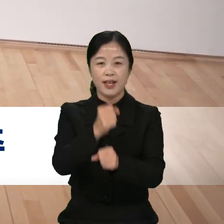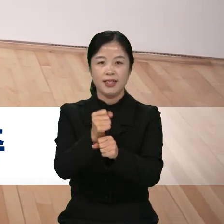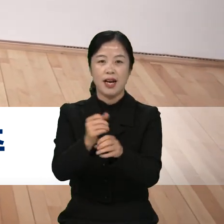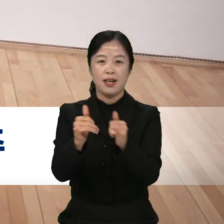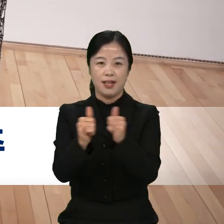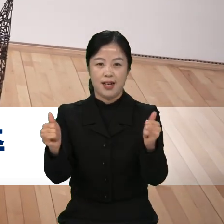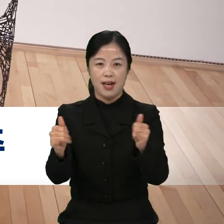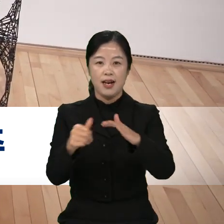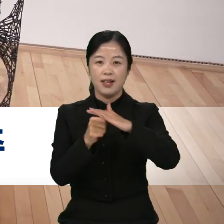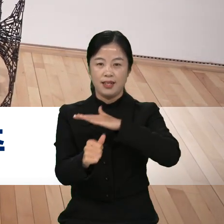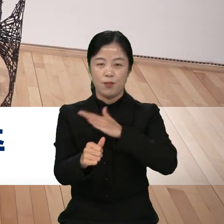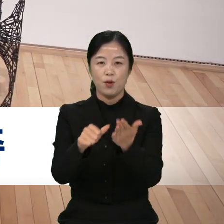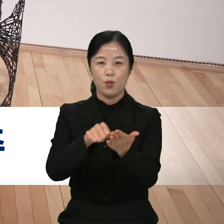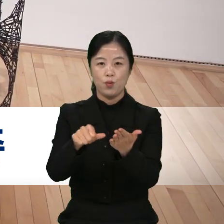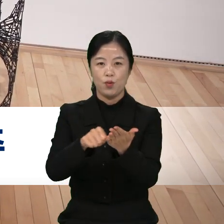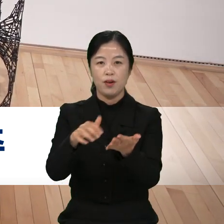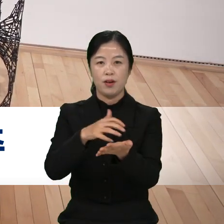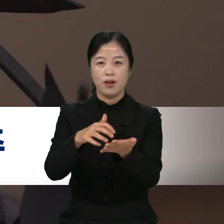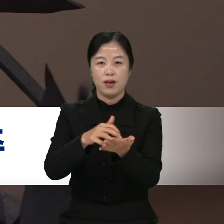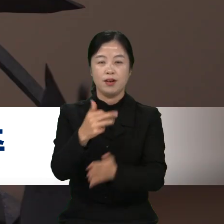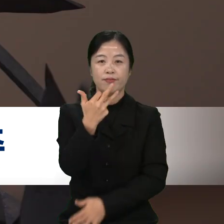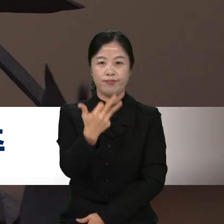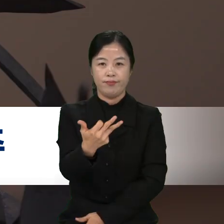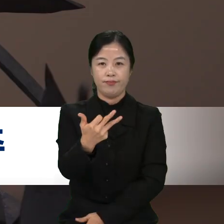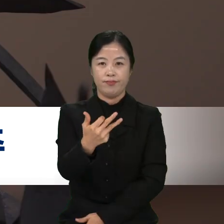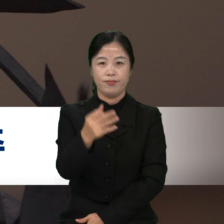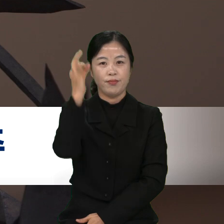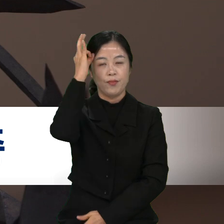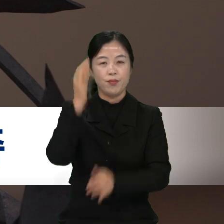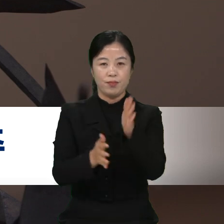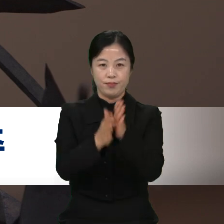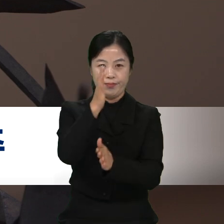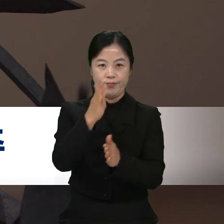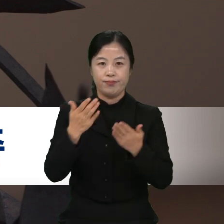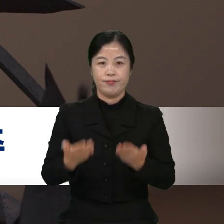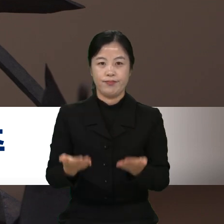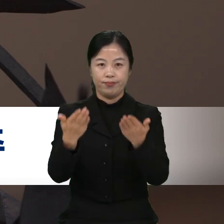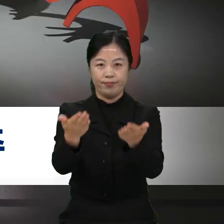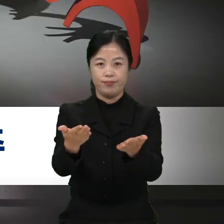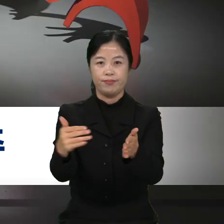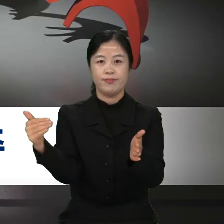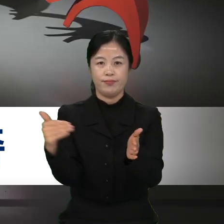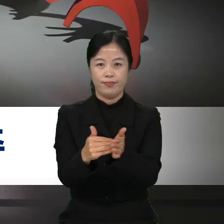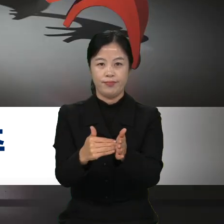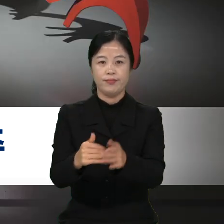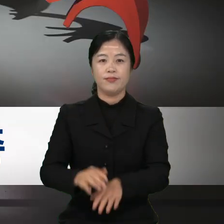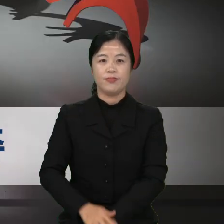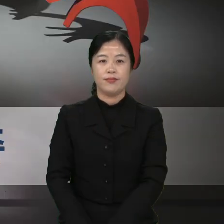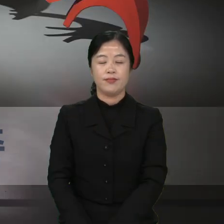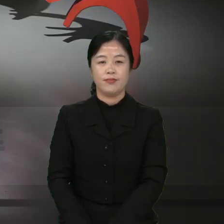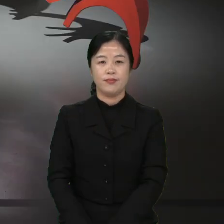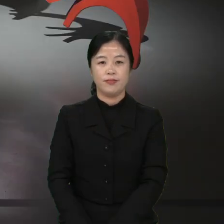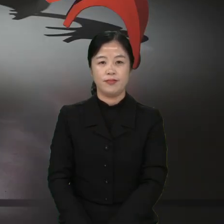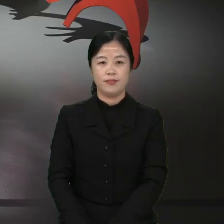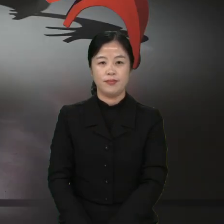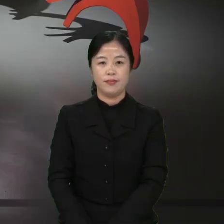그의 작업 세계 전반을 이해할 수 있는 대표 작품 총 18점을 포항시에